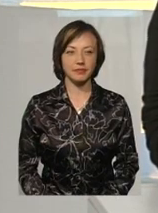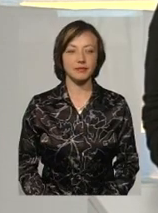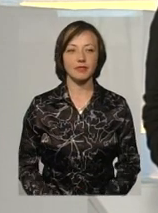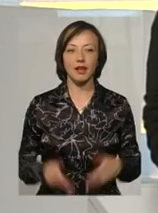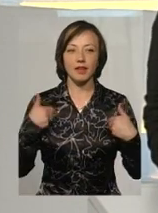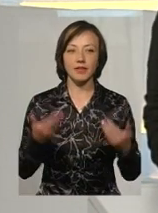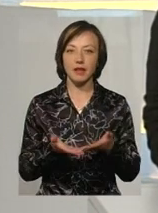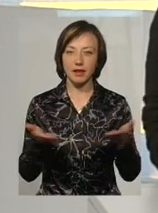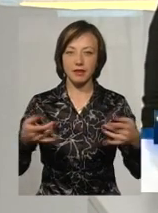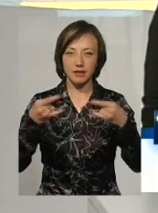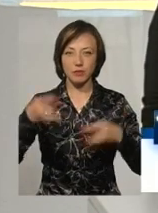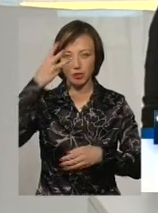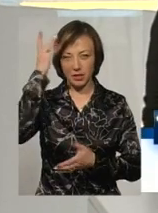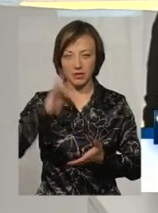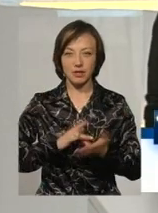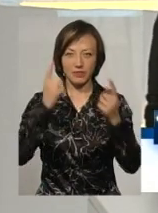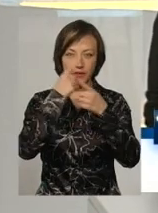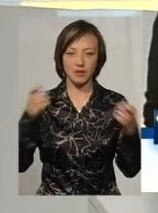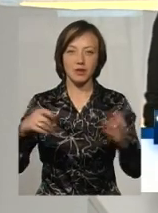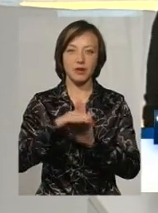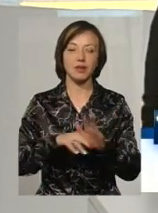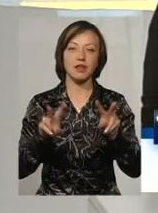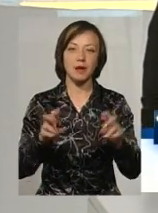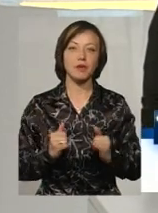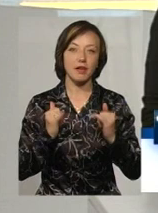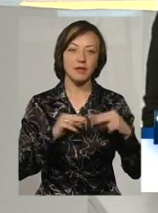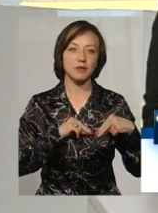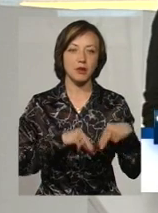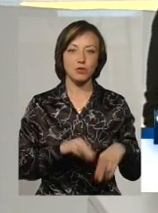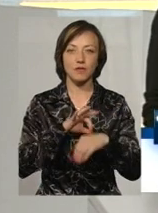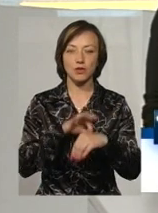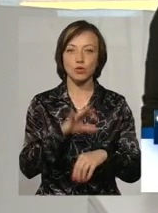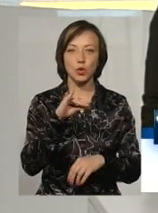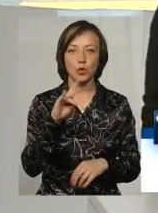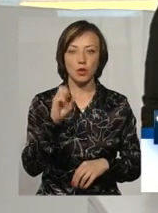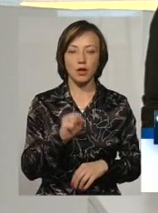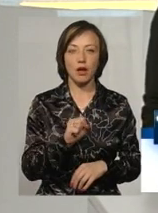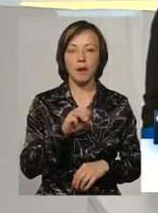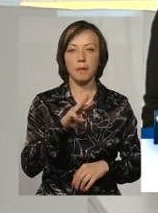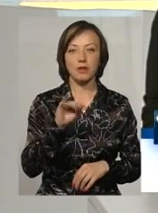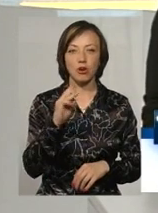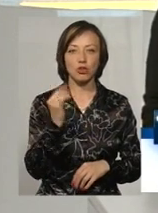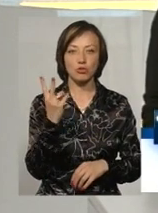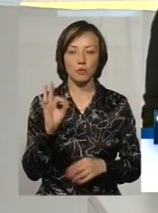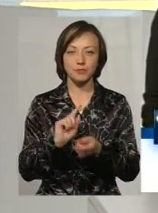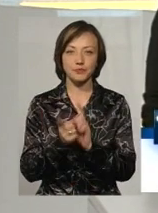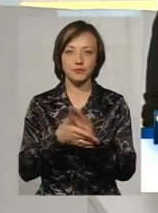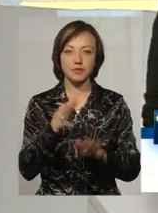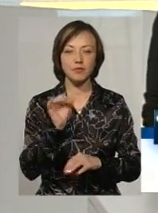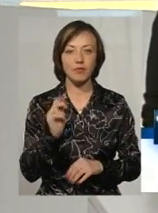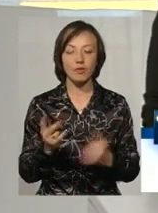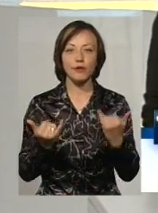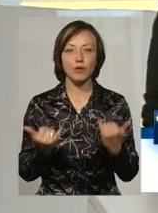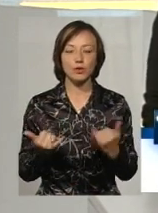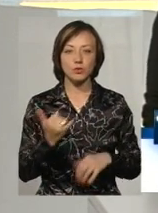Мої вітання усім телеглядачам Поділля Центр. В ефірі тема. Для вас у студії сьогодні працює я, Юна Мітрашко, сурдопереклад Ольга Рибак. Сьогодні